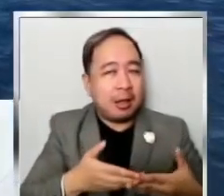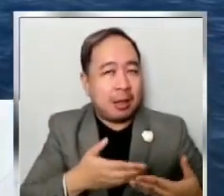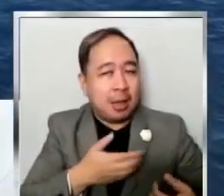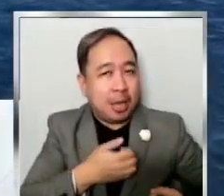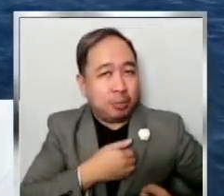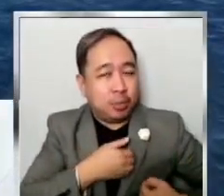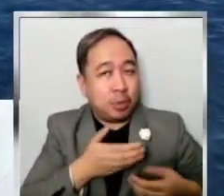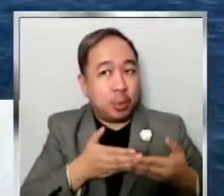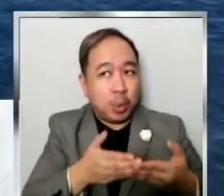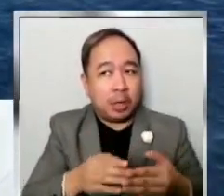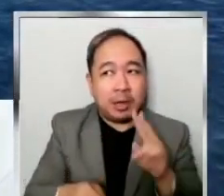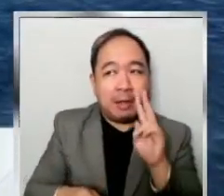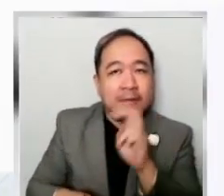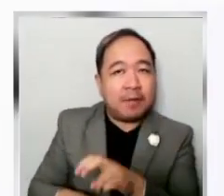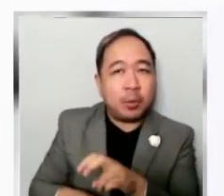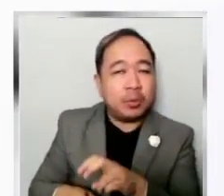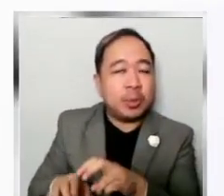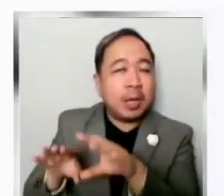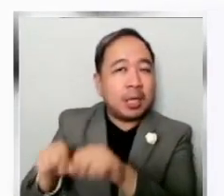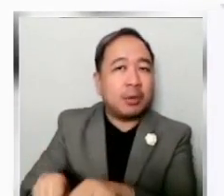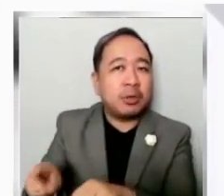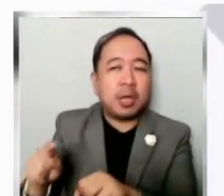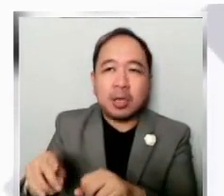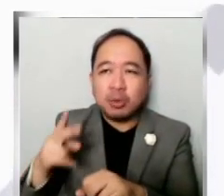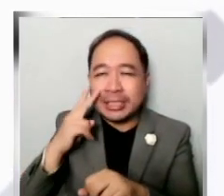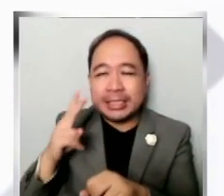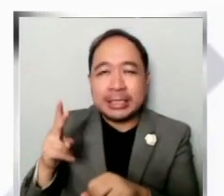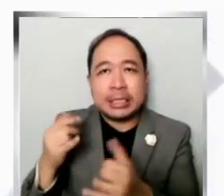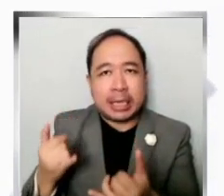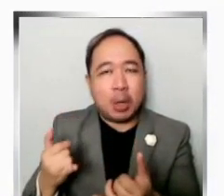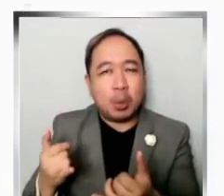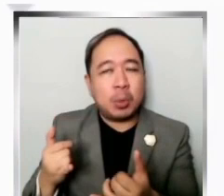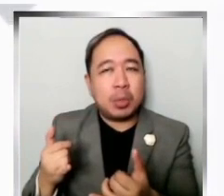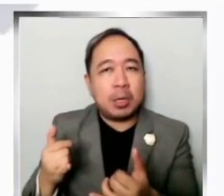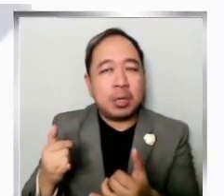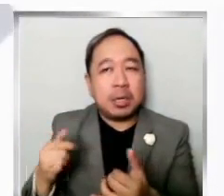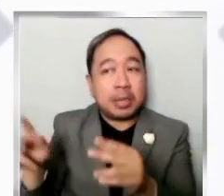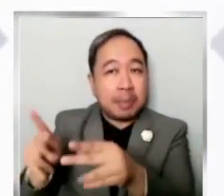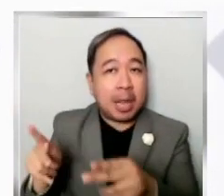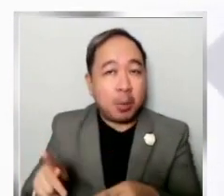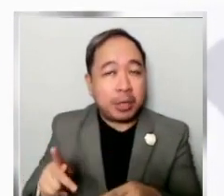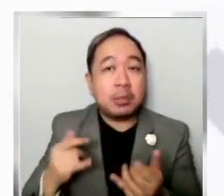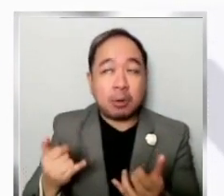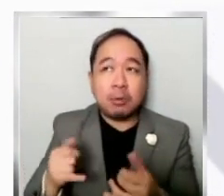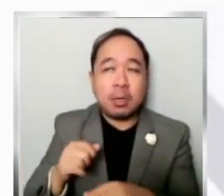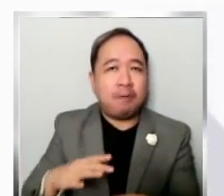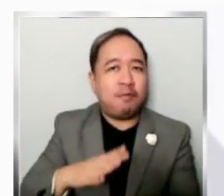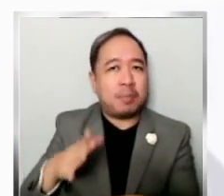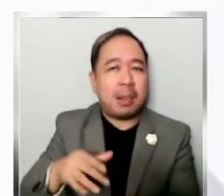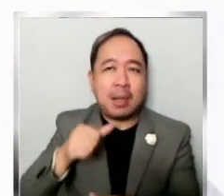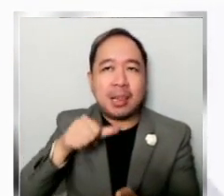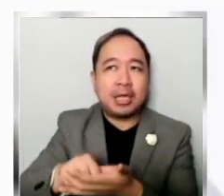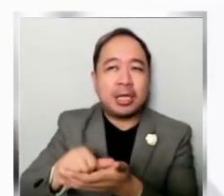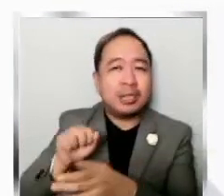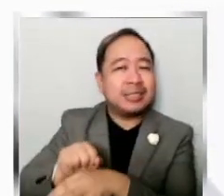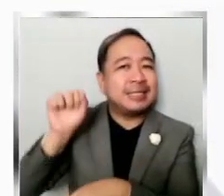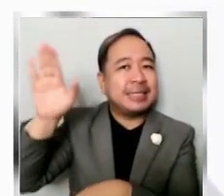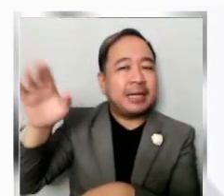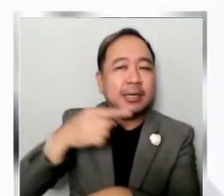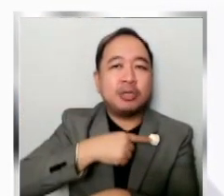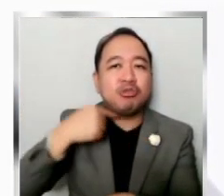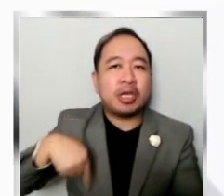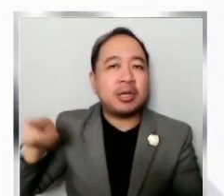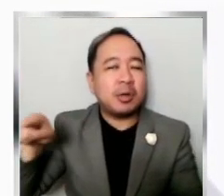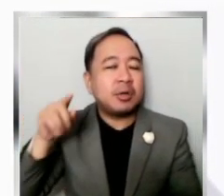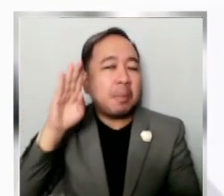sa Pag-asa Island sa Palawan, formal nang nagpadala ng note verbal sa China sa utos ni Pangulong Bongbong Marcos. Ito'y